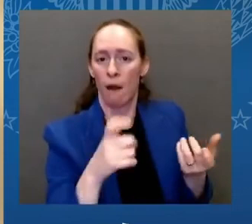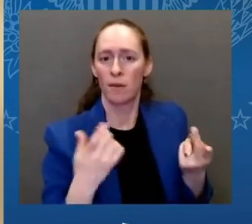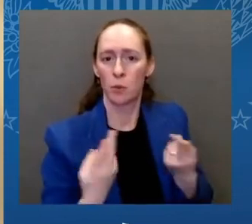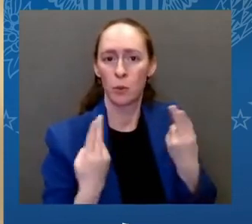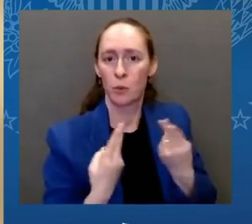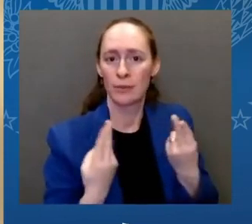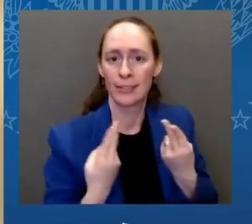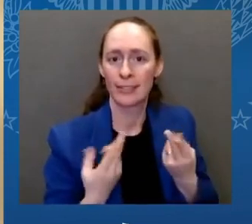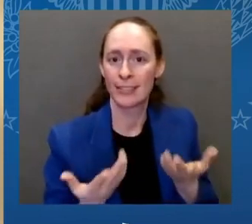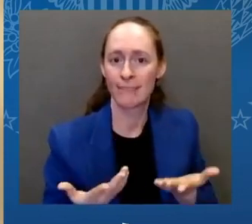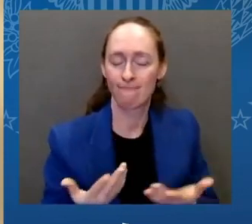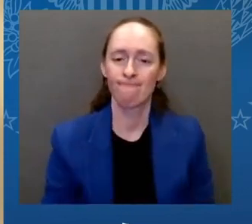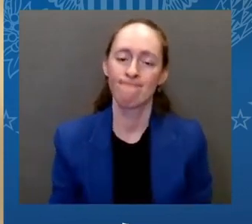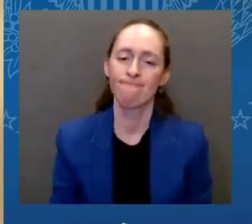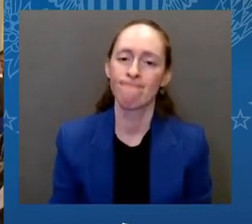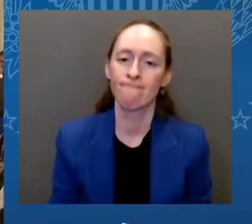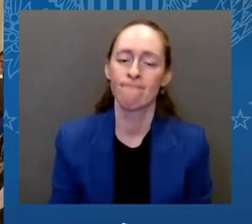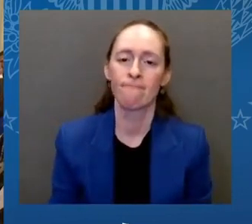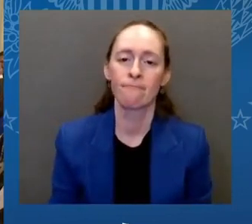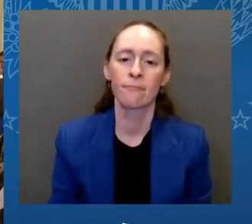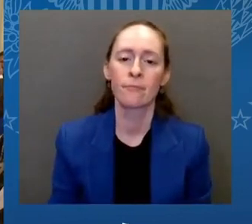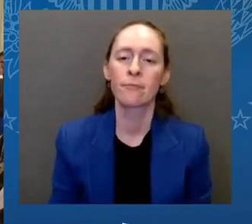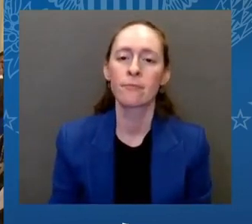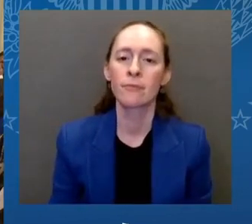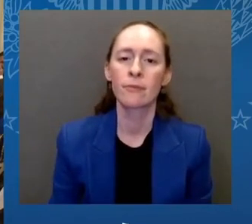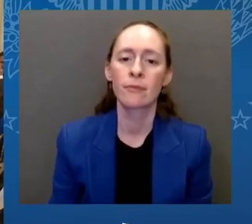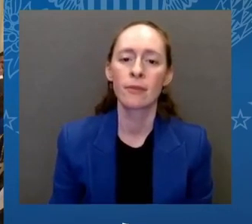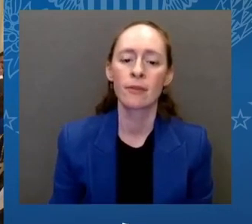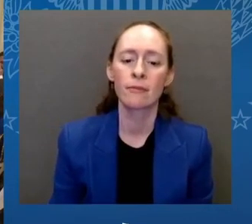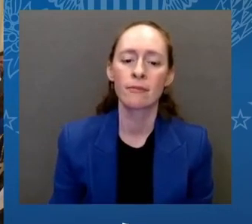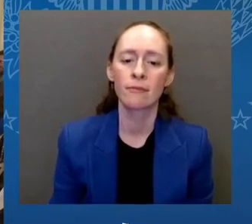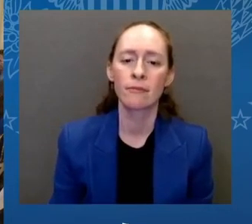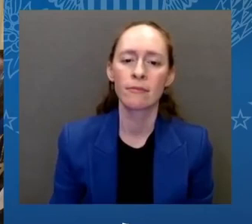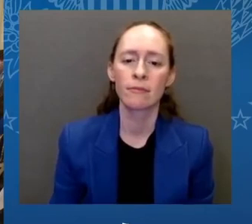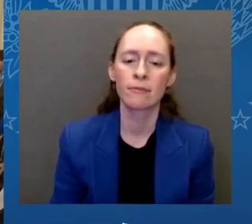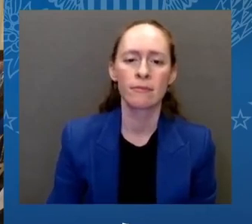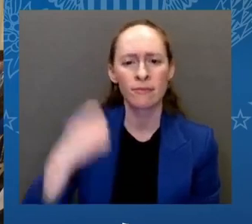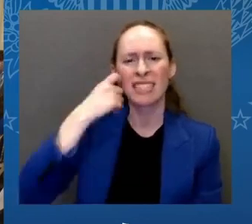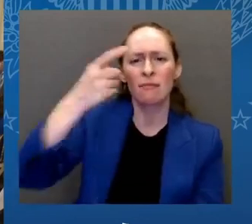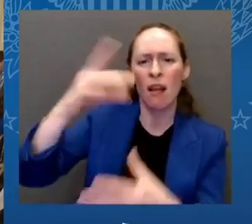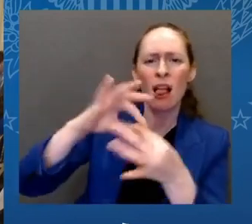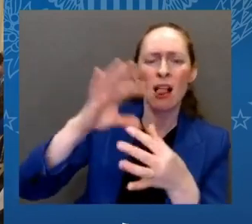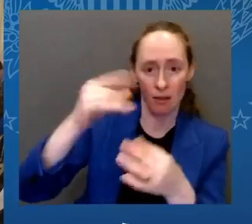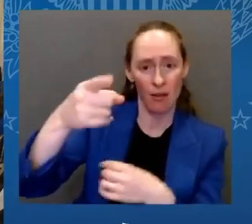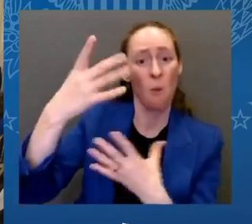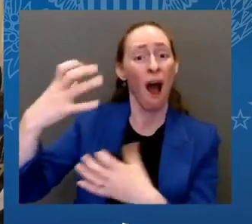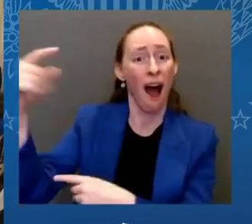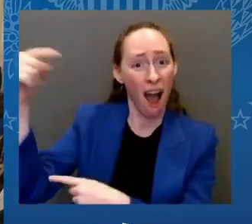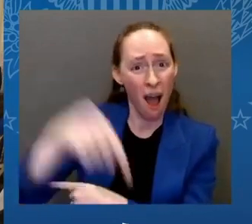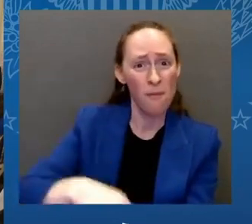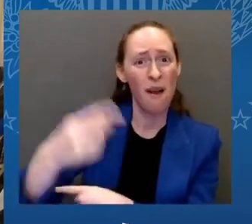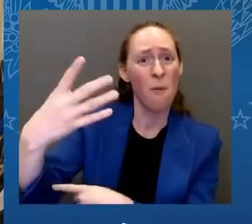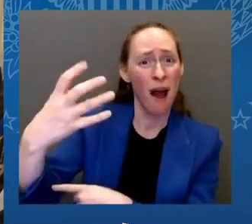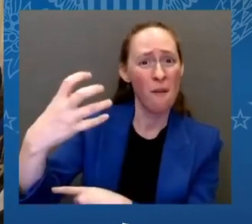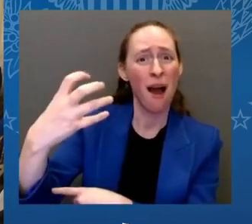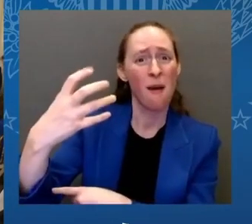вітаю вас. Ви говорили раніше, що ви хотіли приїхати уже давно в Америку. А чому зараз, саме